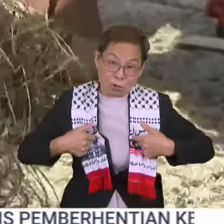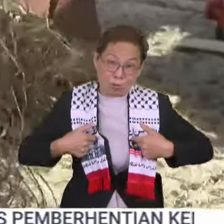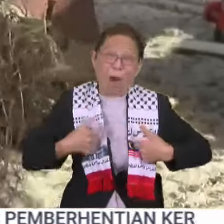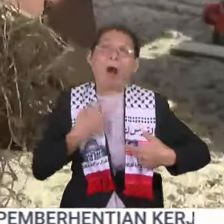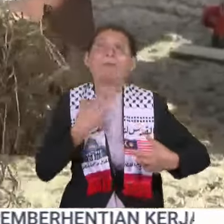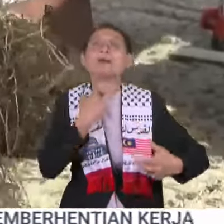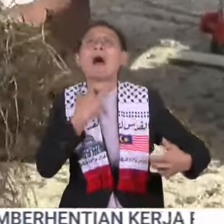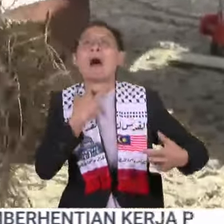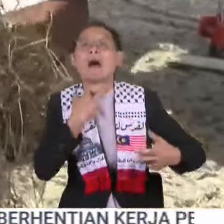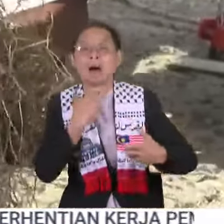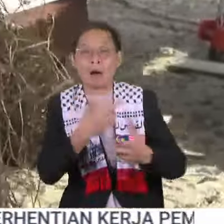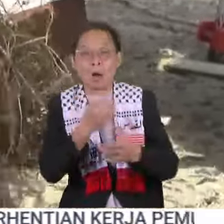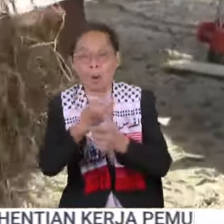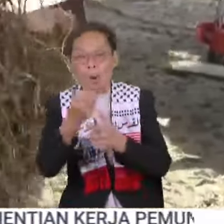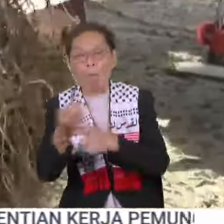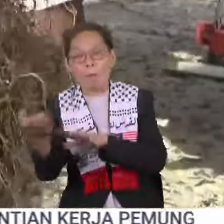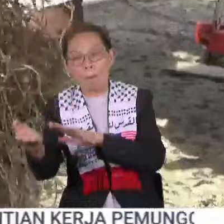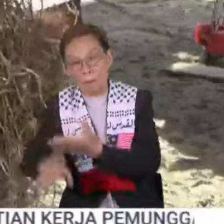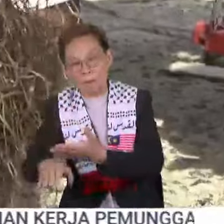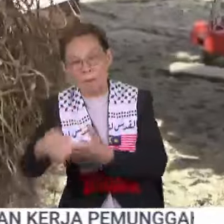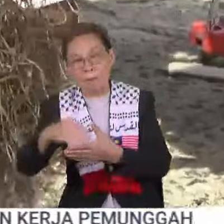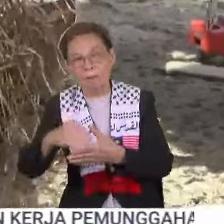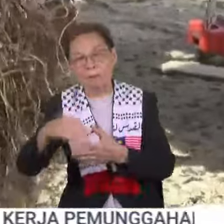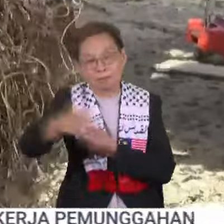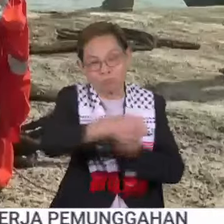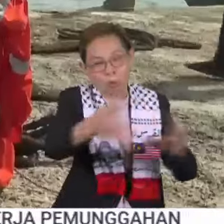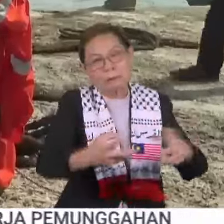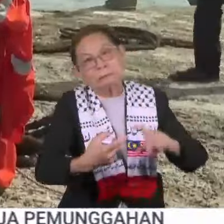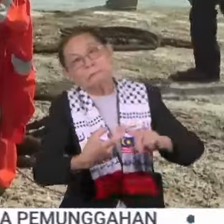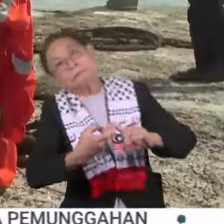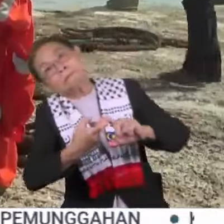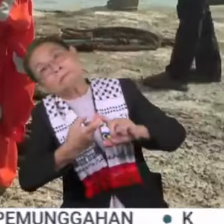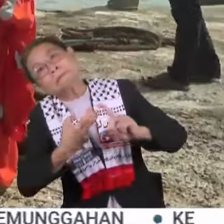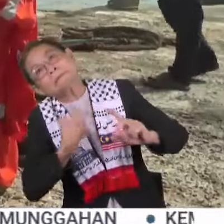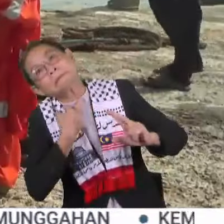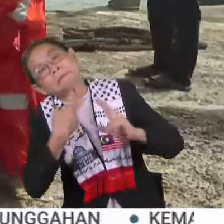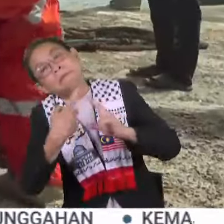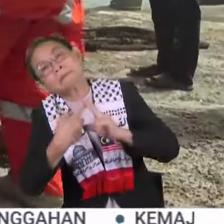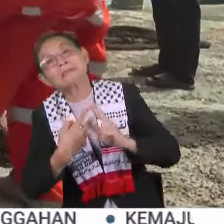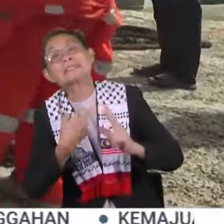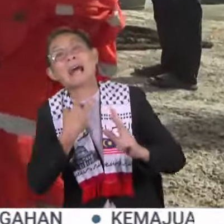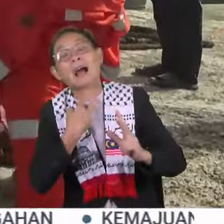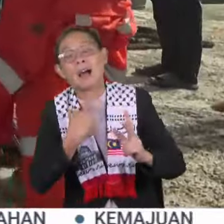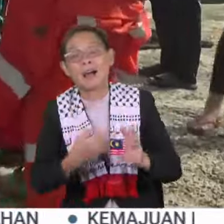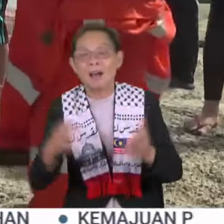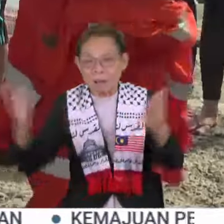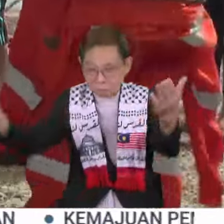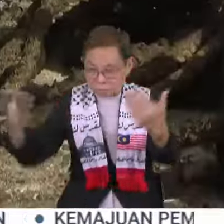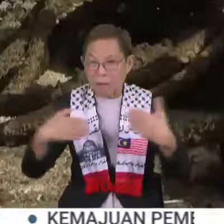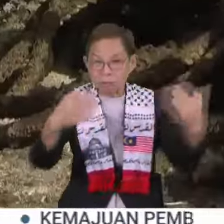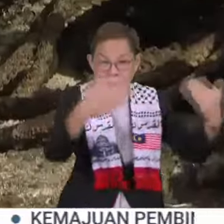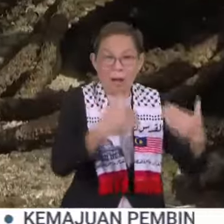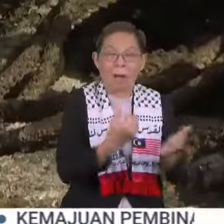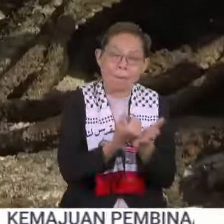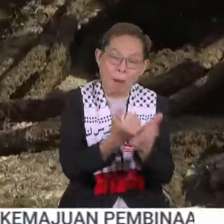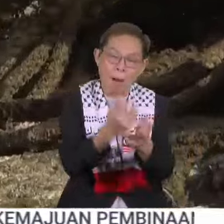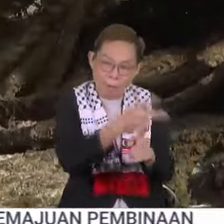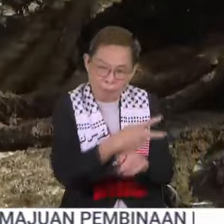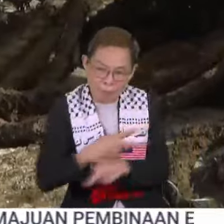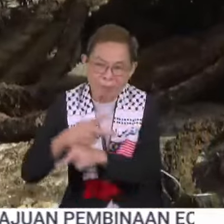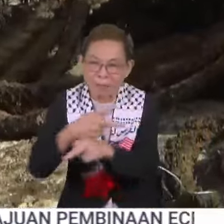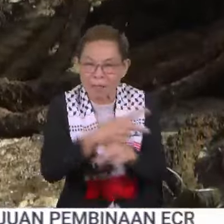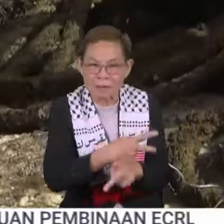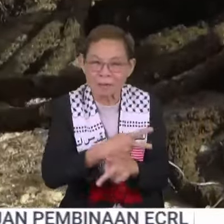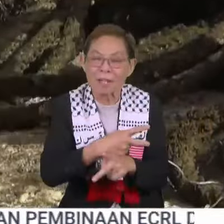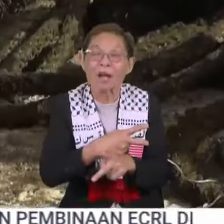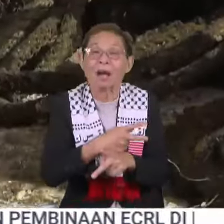pada pukat hantu tersebut. Justru semua pihak berkaitan diharap dapat tampil bagi bersama-sama membantu memelihara sumber